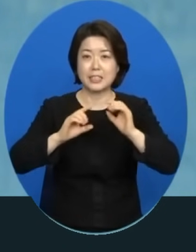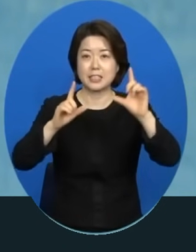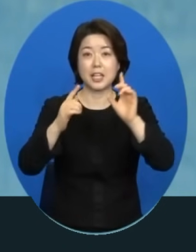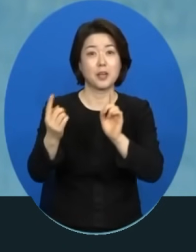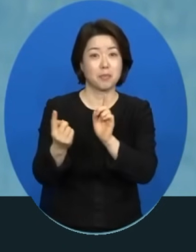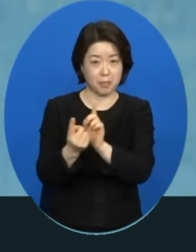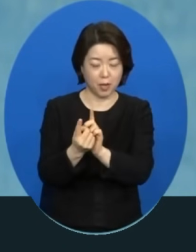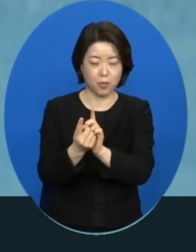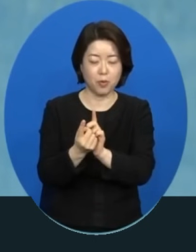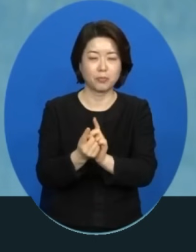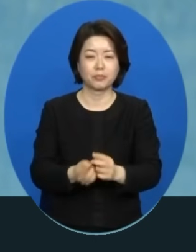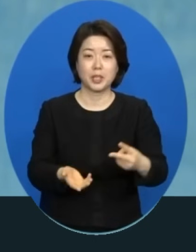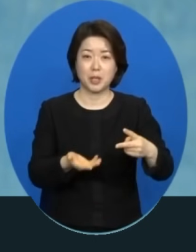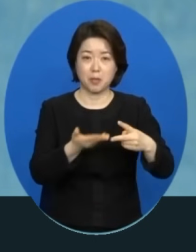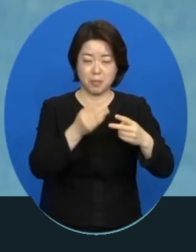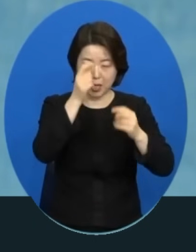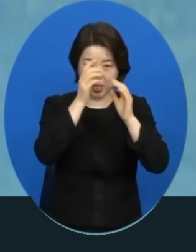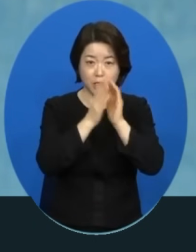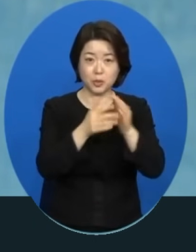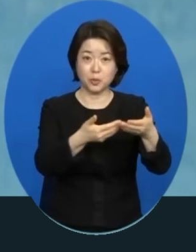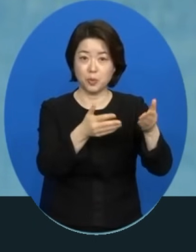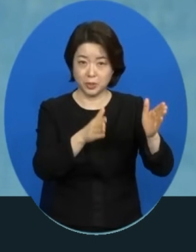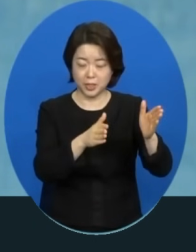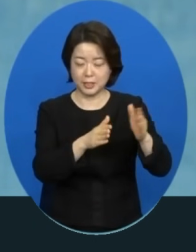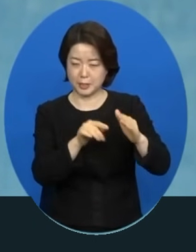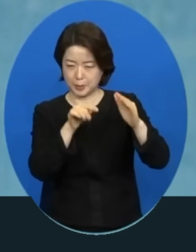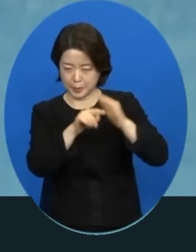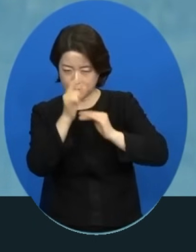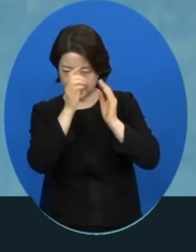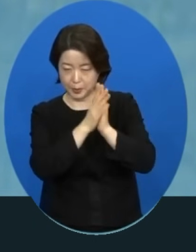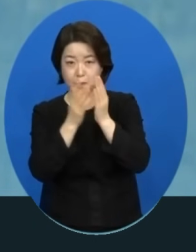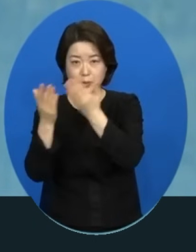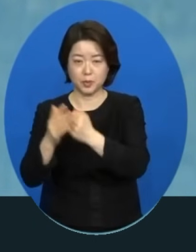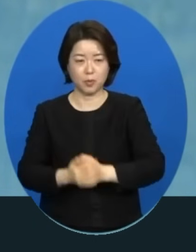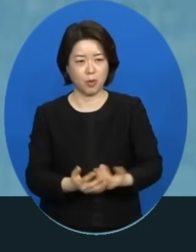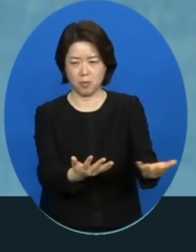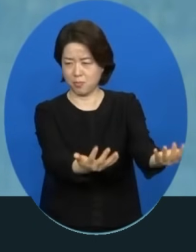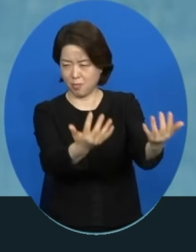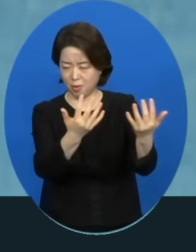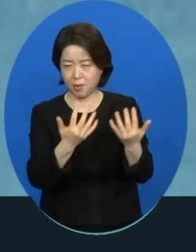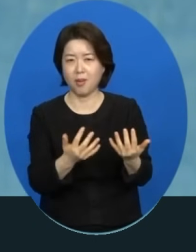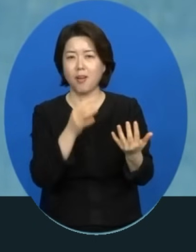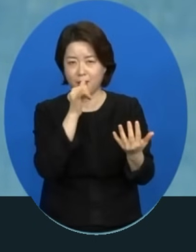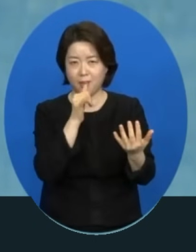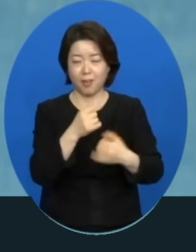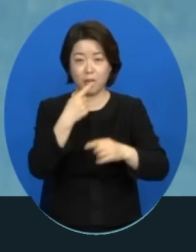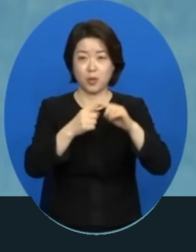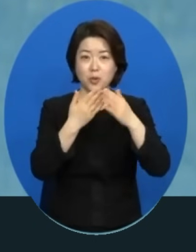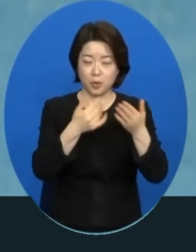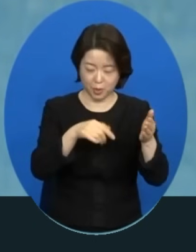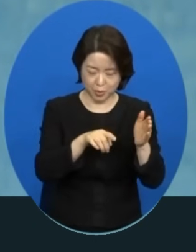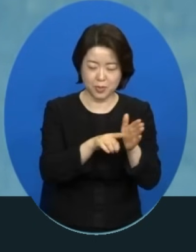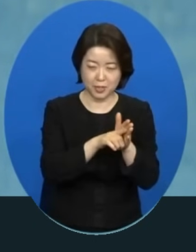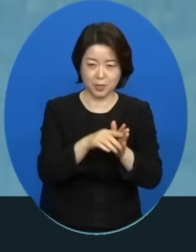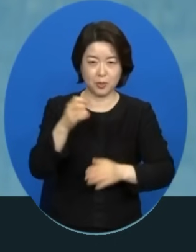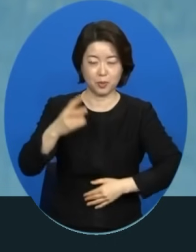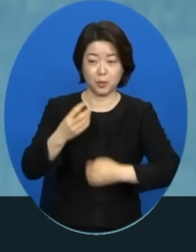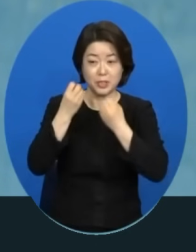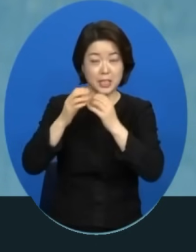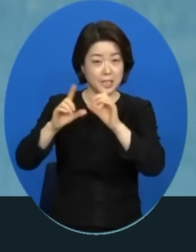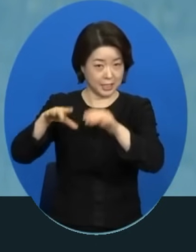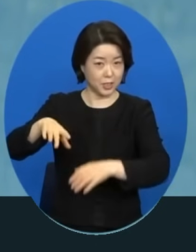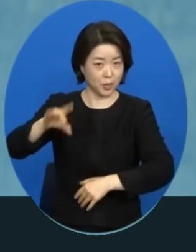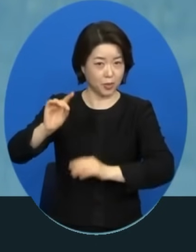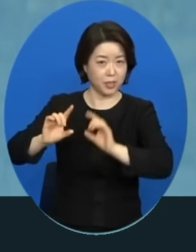마가다락방에서 기도를 하고 많은 분들이 오셨어요. 기도하시고 또 교회를 위해서 또 새해 첫날이니까